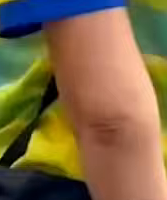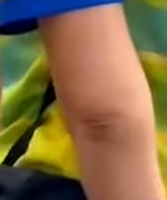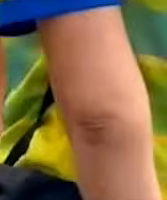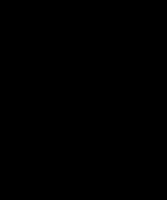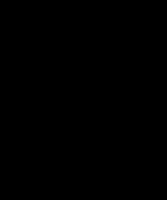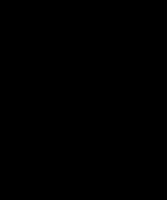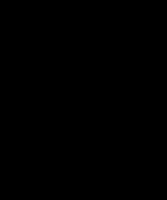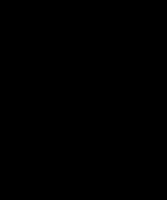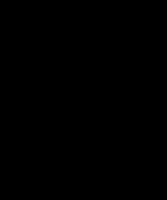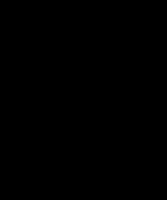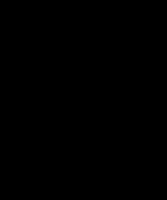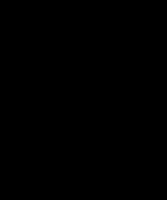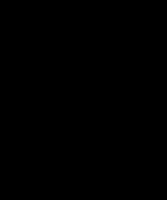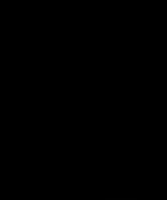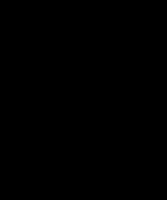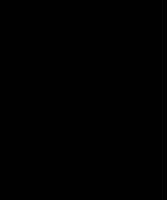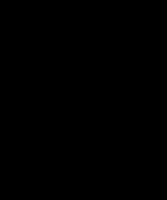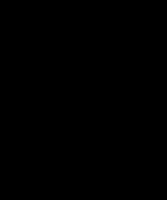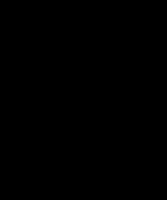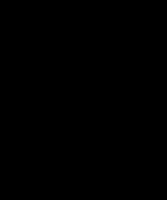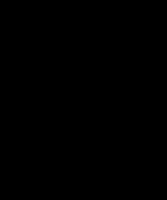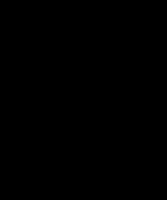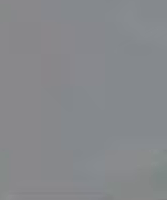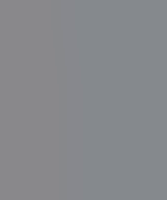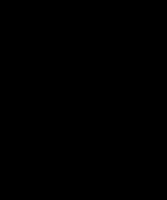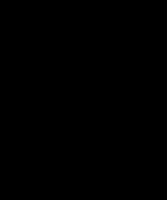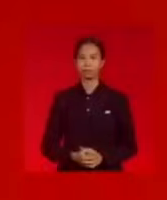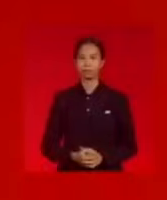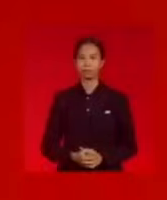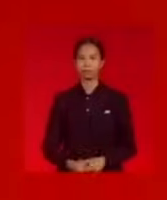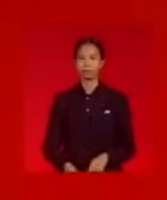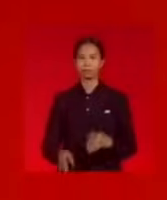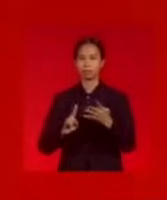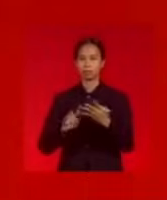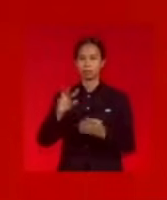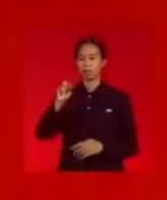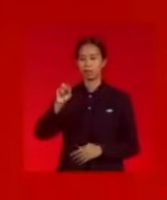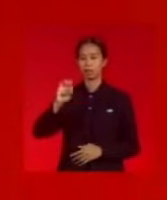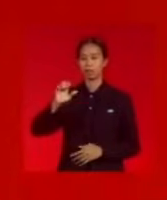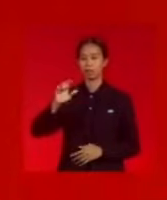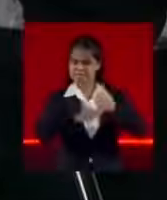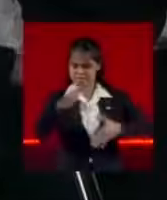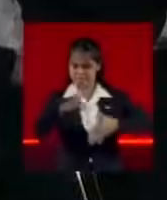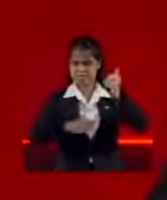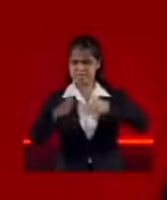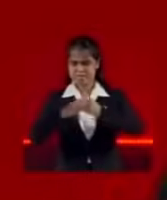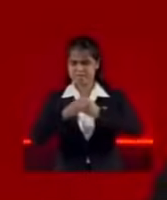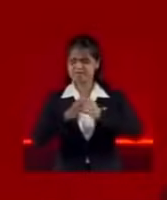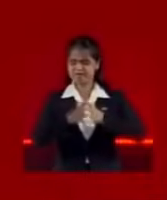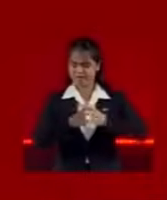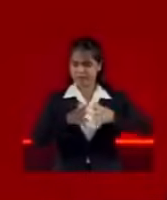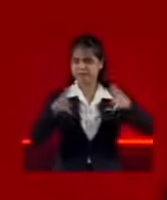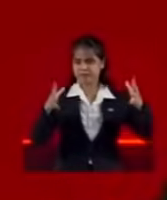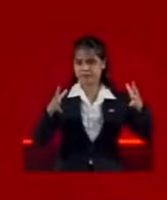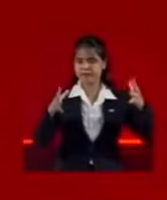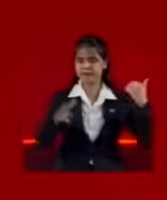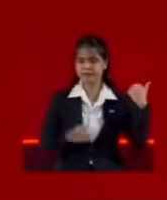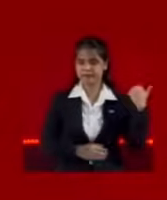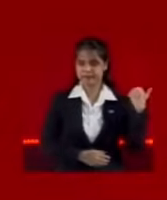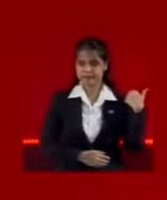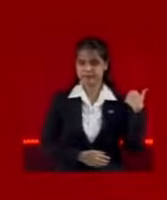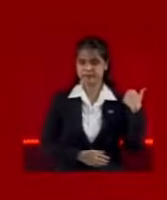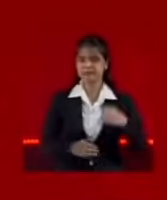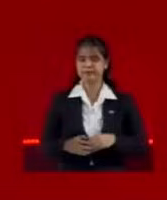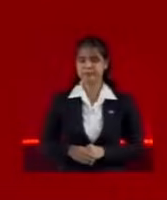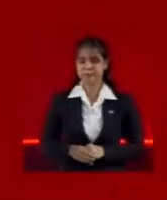ยต้องยอมรับตัวนั้น ครับ ไม่ใช่เป็นคนไม่ดีนะเป็นผู้ใหญ่ที่เขาหน้าเคารพนับถือแต่ไม่ใช่หัวหน้าพรรคในเชิงที่จะเป็น